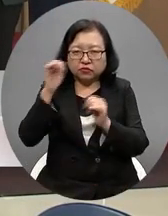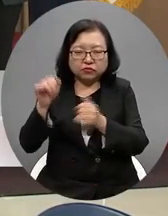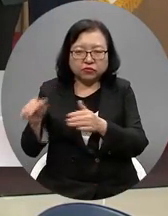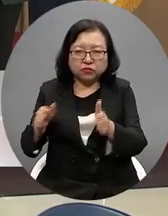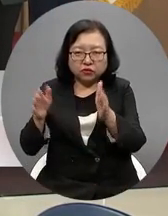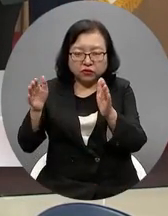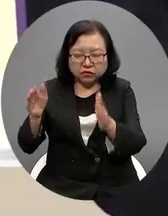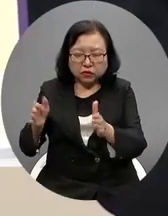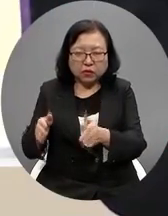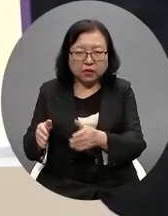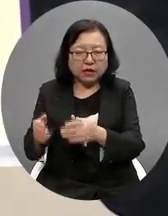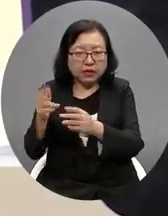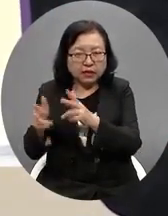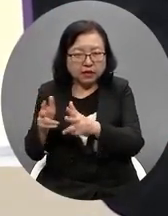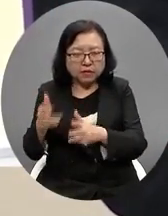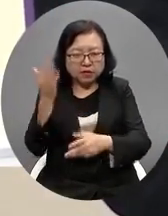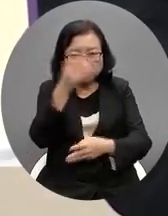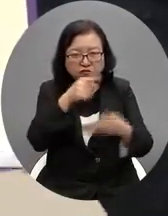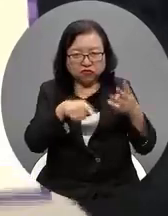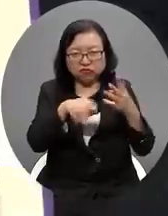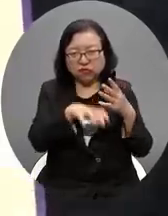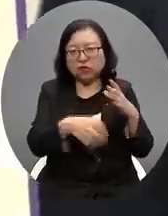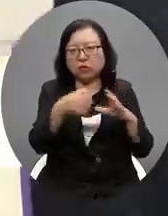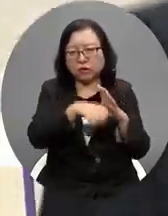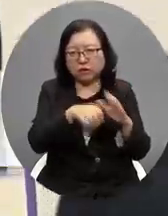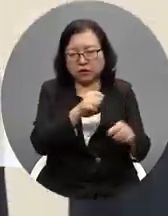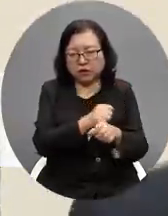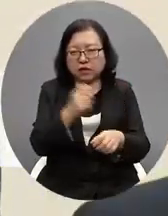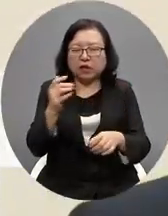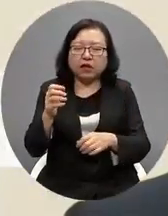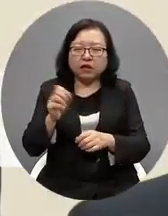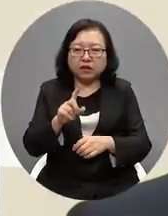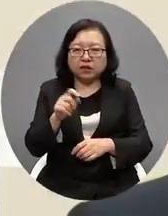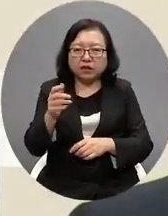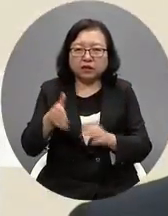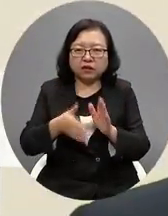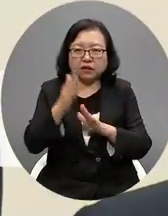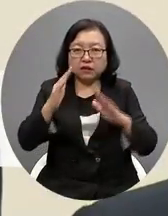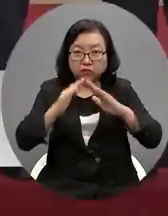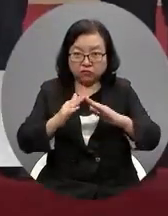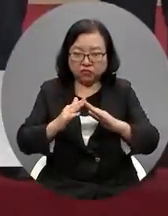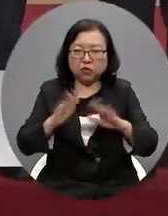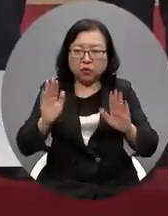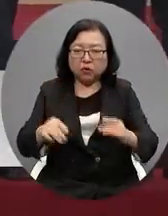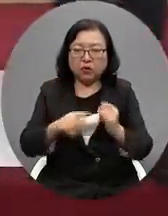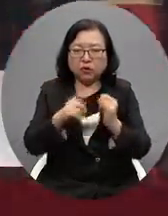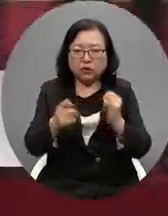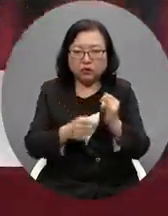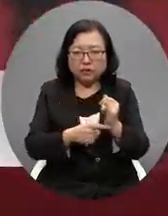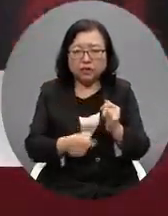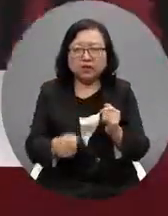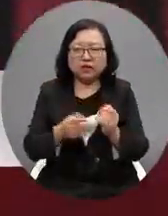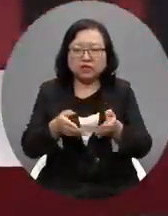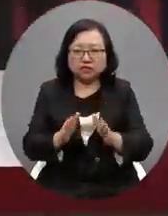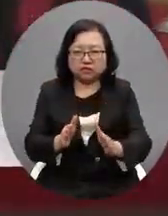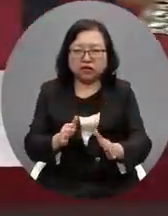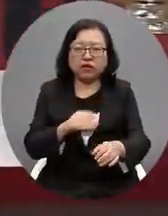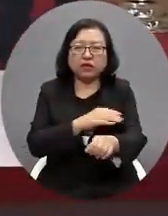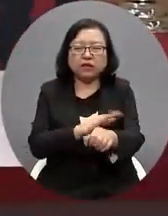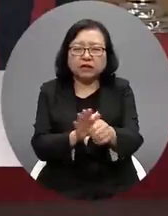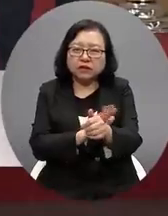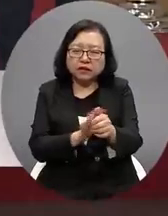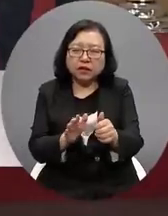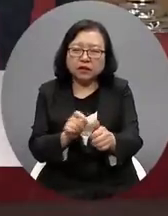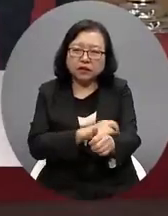시행됩니다 충청도와 청주시를 포함한 11개 시구는 오늘 임신출산 친화 특별도 충북 실현을 위한